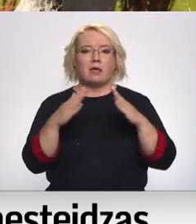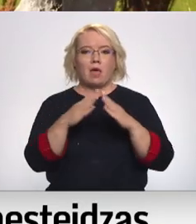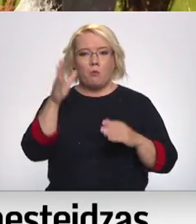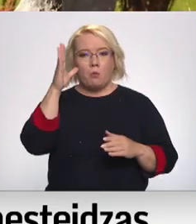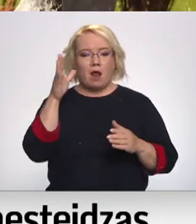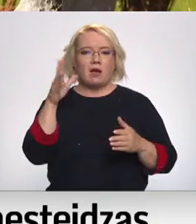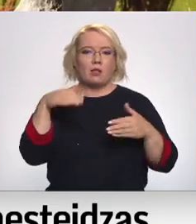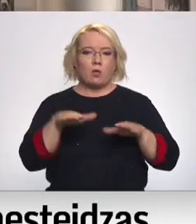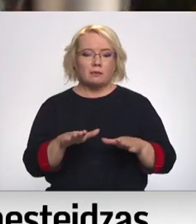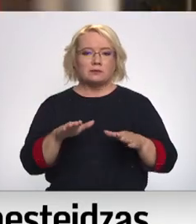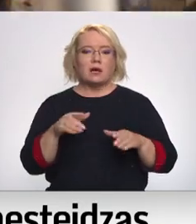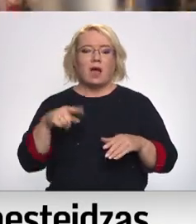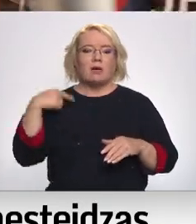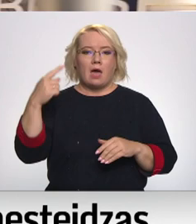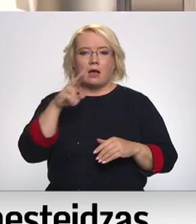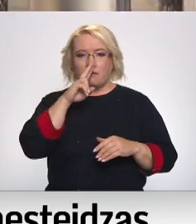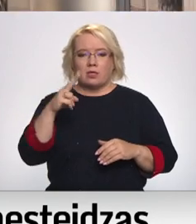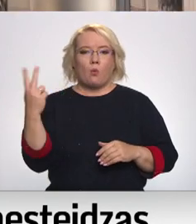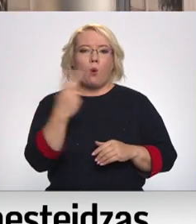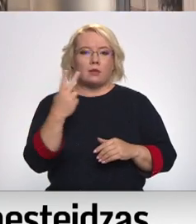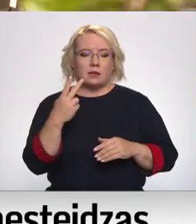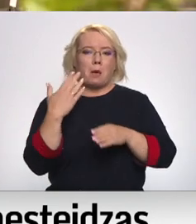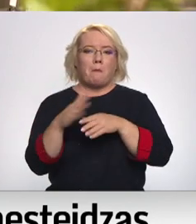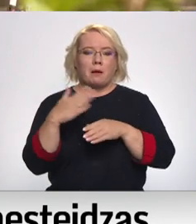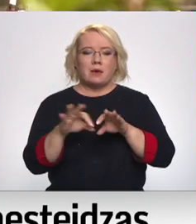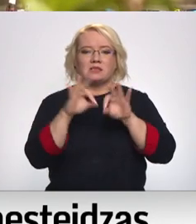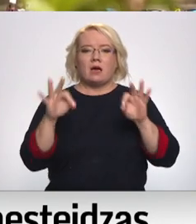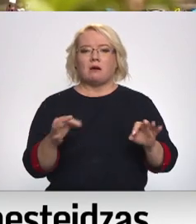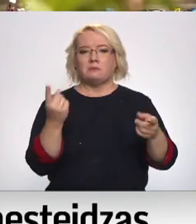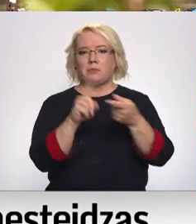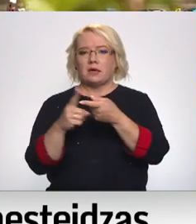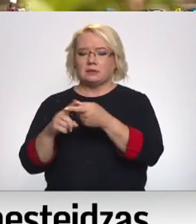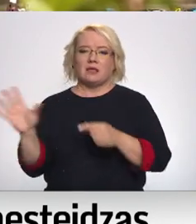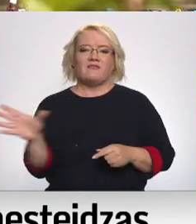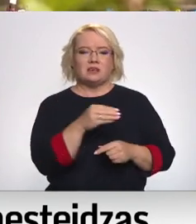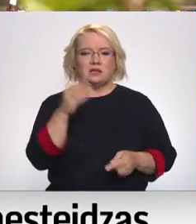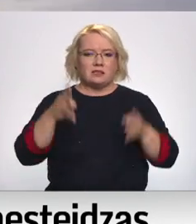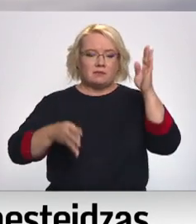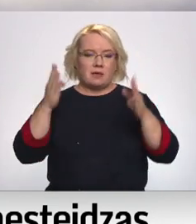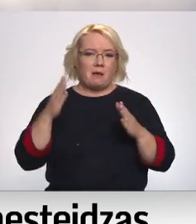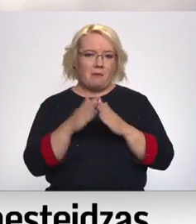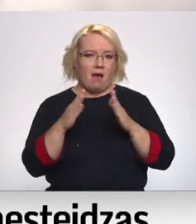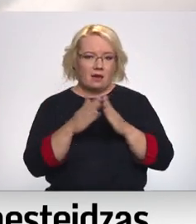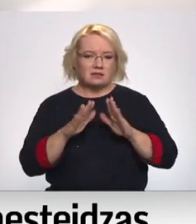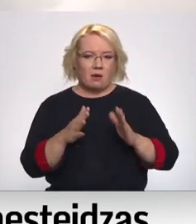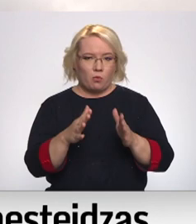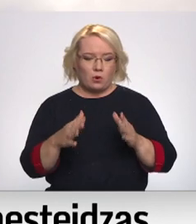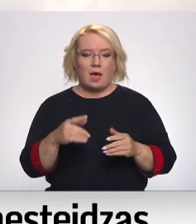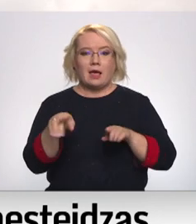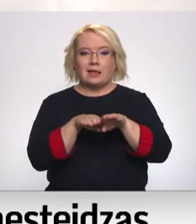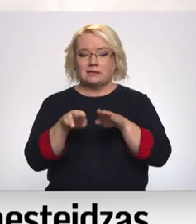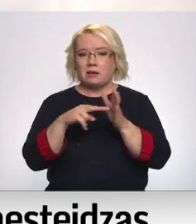pieņemts lēmums no nākamās otrdienas pakāpeniski sāk pieslēgt visas daudzdzīvokļu mājas. Līdzīgi plāni ir